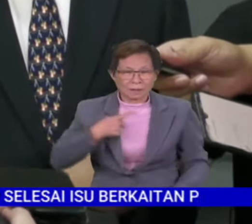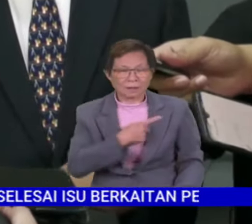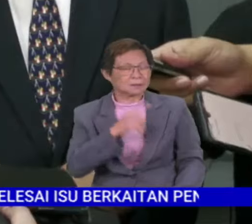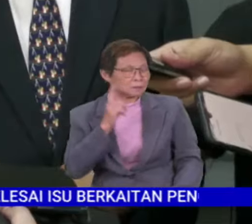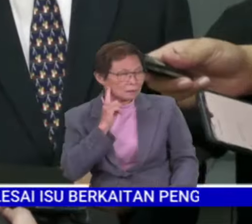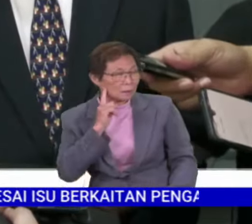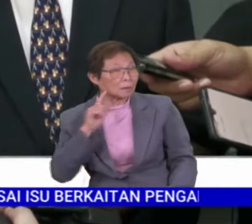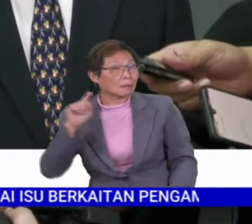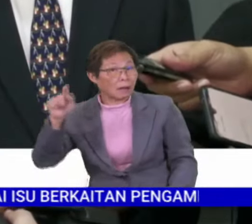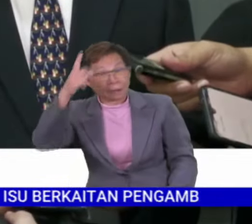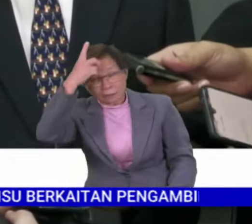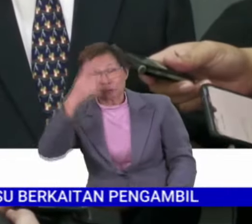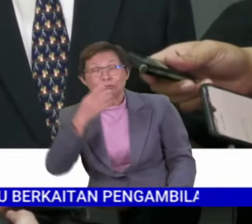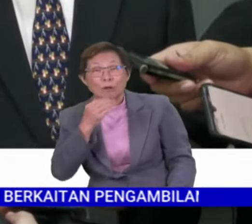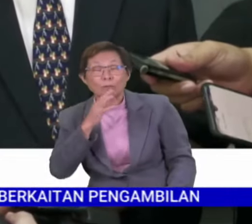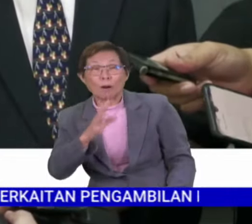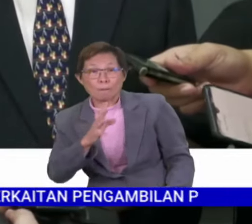yang disebutkan,